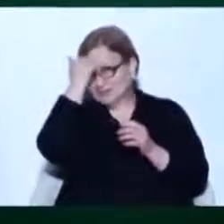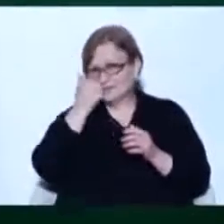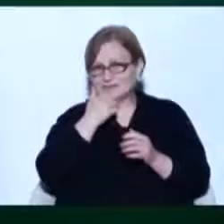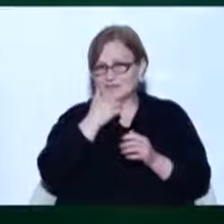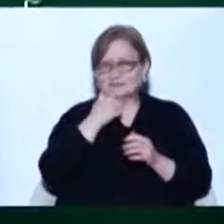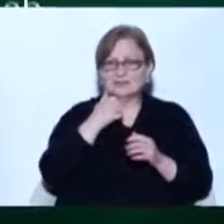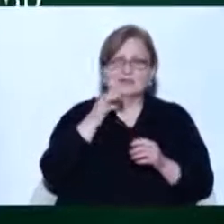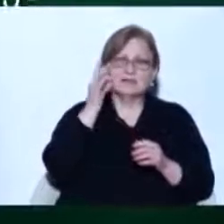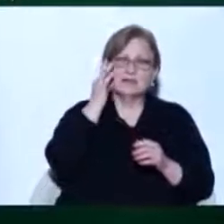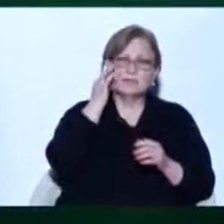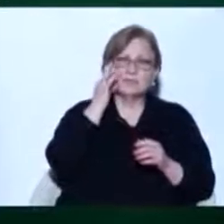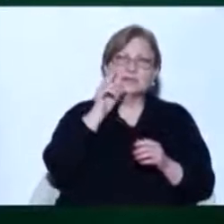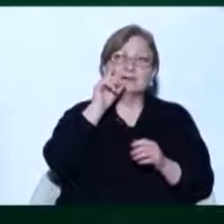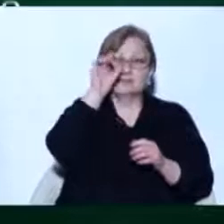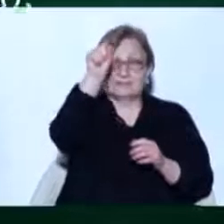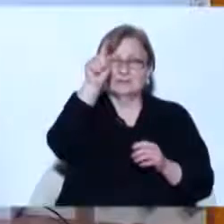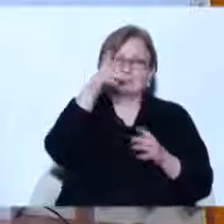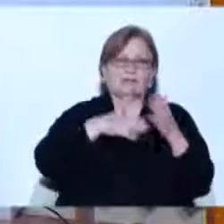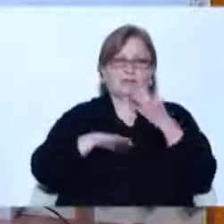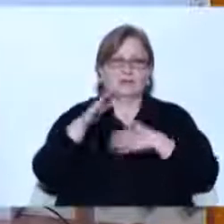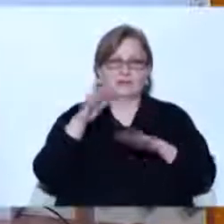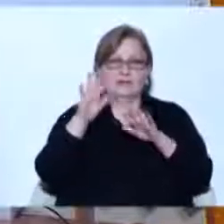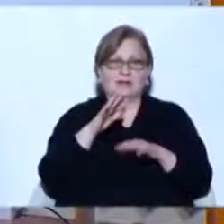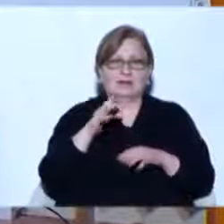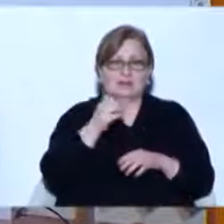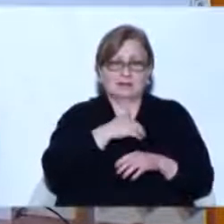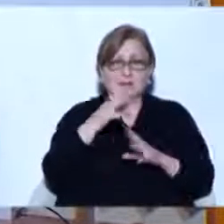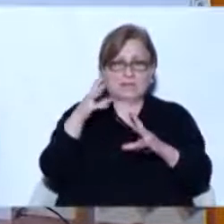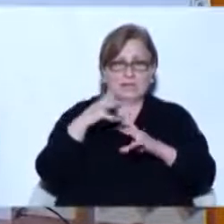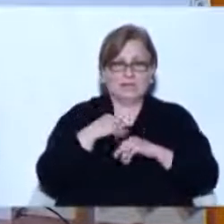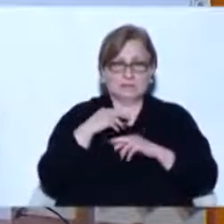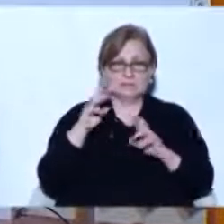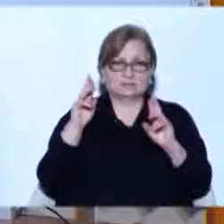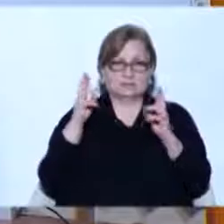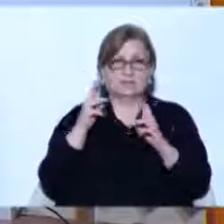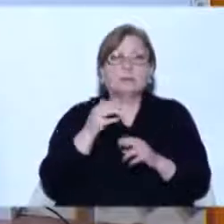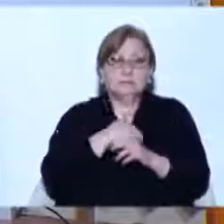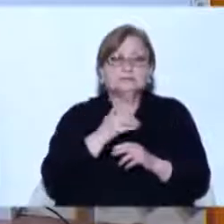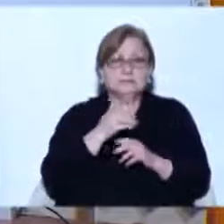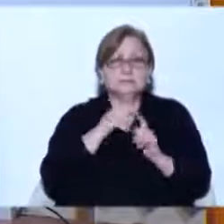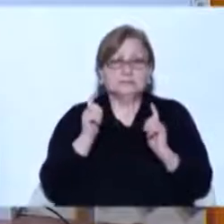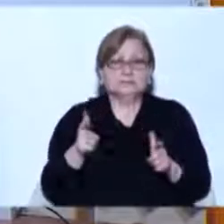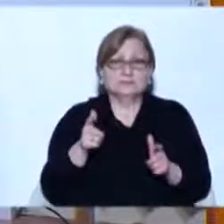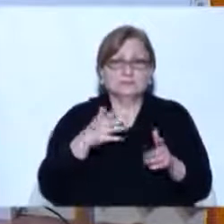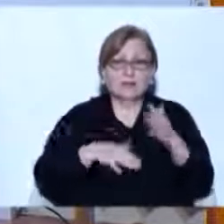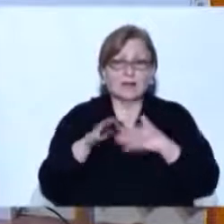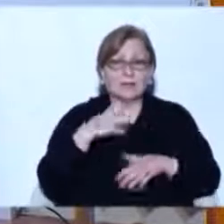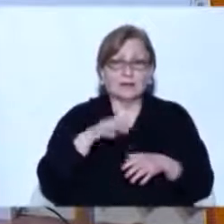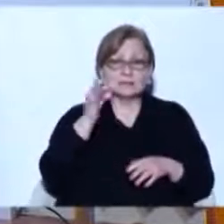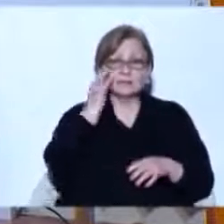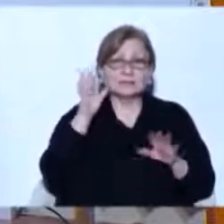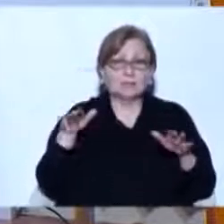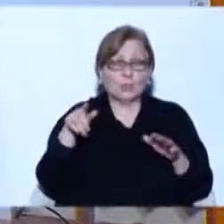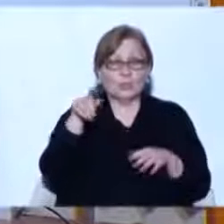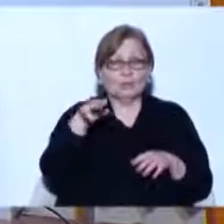გაუხარდა ფუტკრის სიტყვები ღრუბელს. გინდა ერთად ვიცეკვოთ? მინდა, სიხარულით ცასეწია